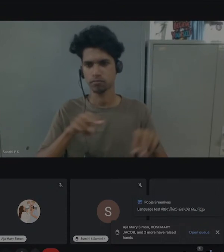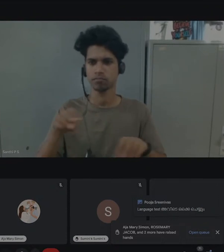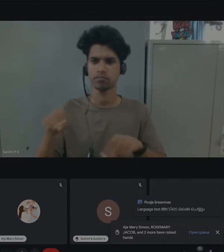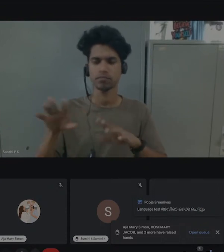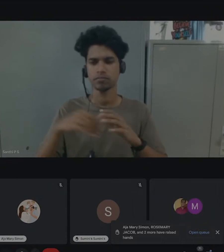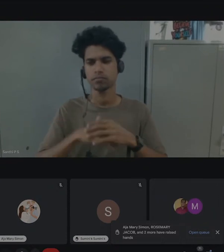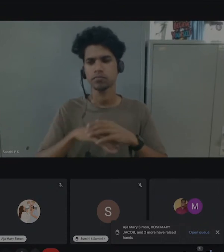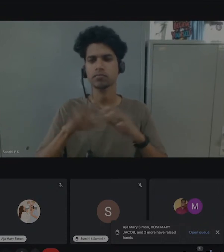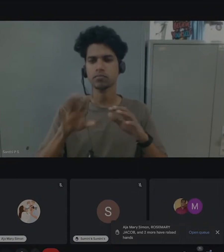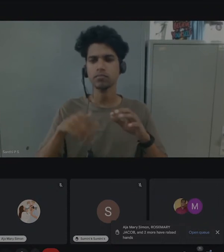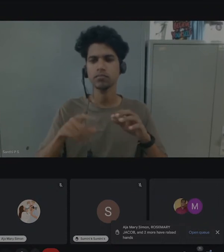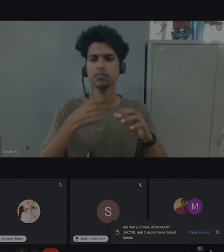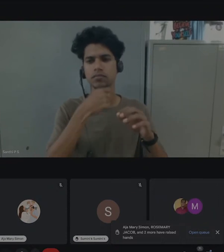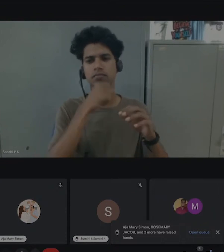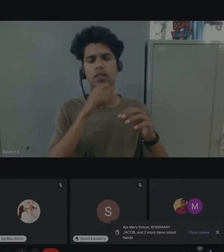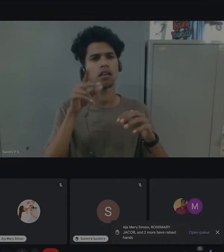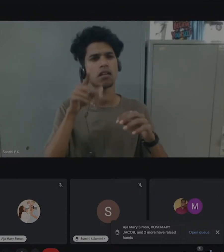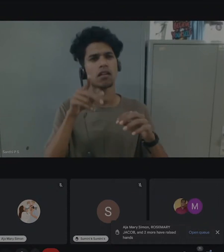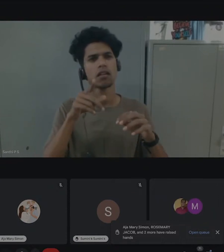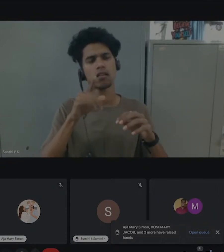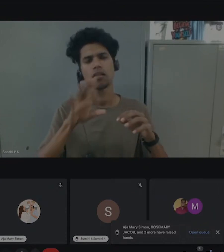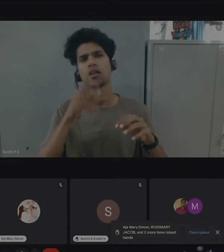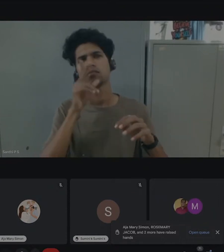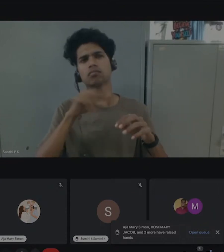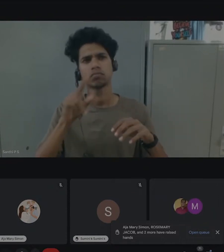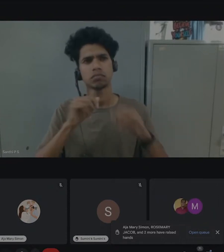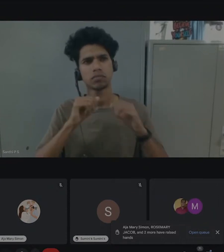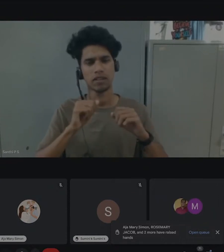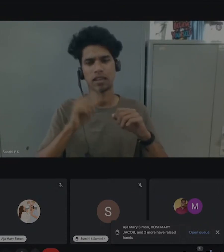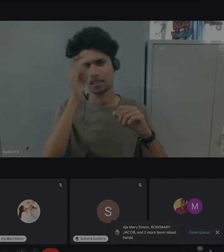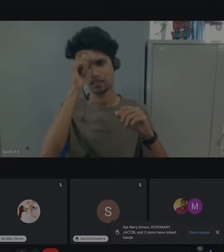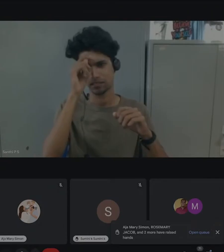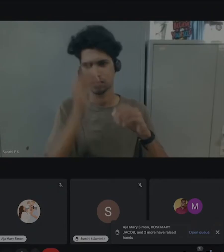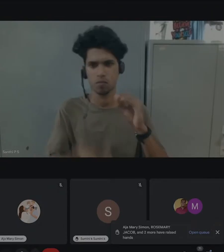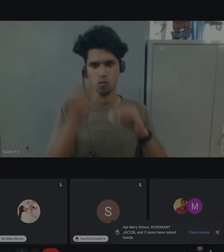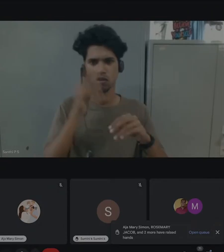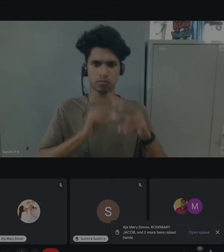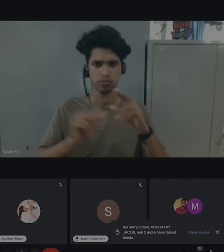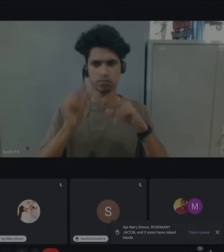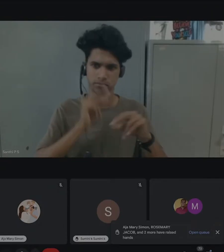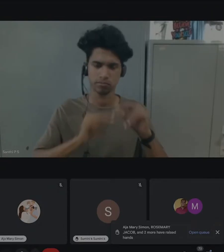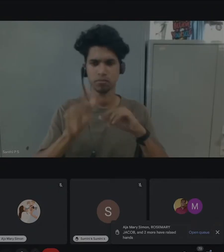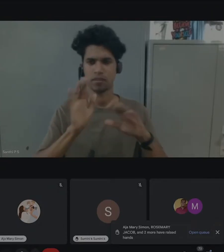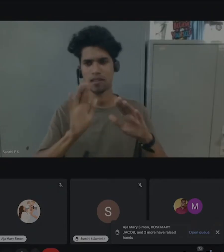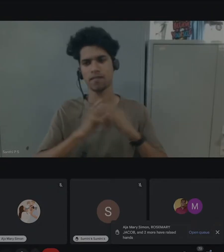4.5 വയസ്സാവും, സംസാരം കുറവാണ്, ഇംഗ്ലീഷ് വേർഡ്സ് ആണ് കൂടുതലും പറയുന്നത്.